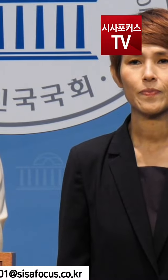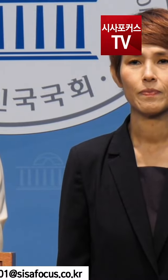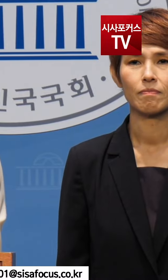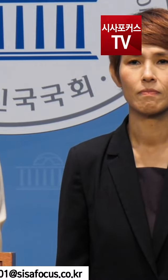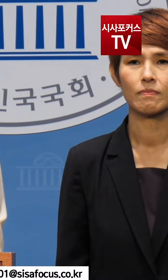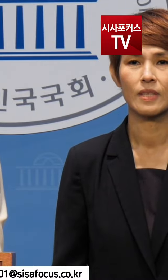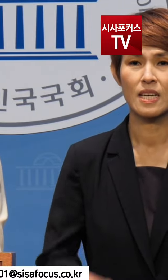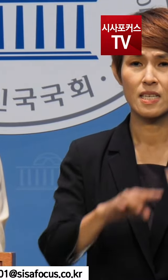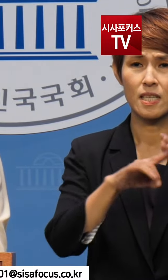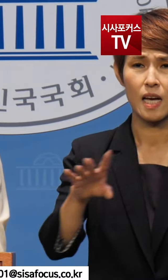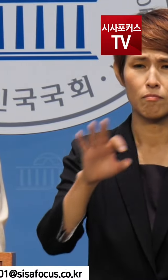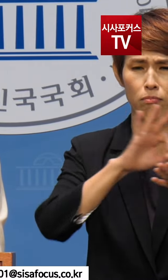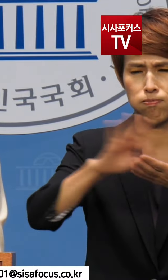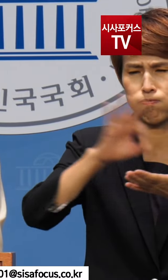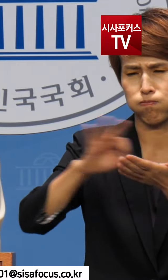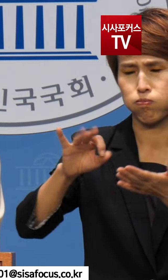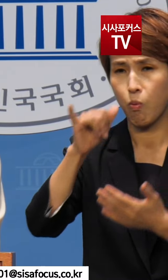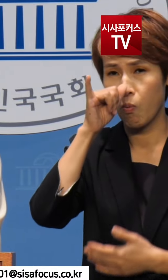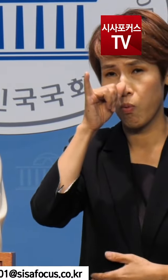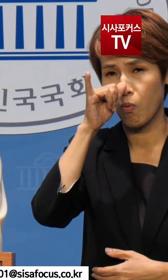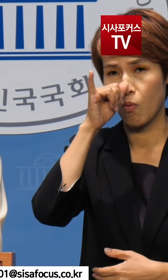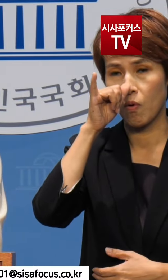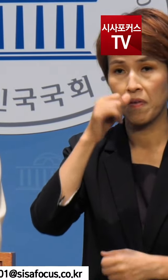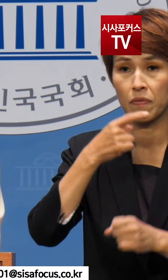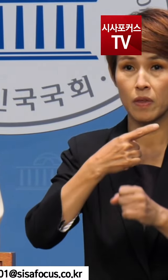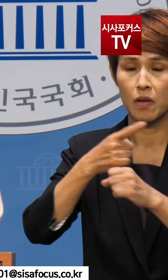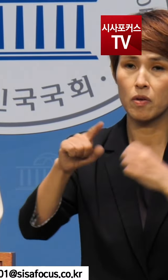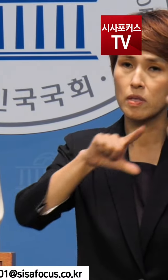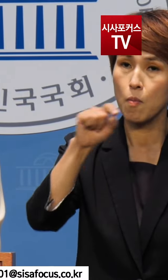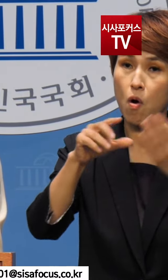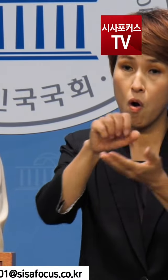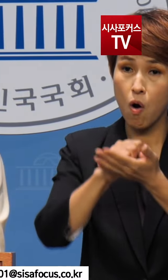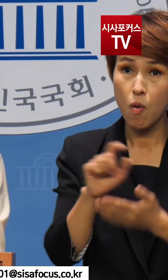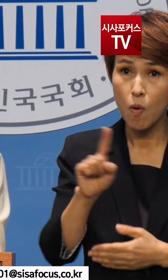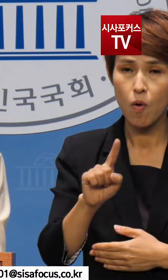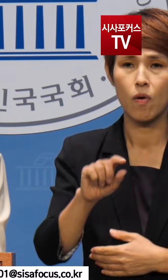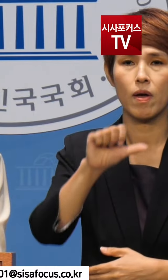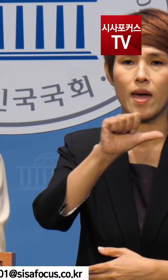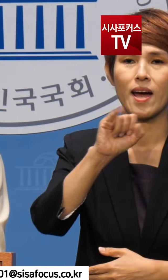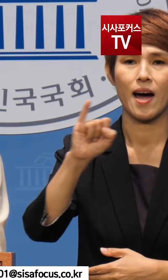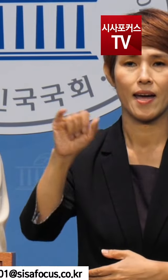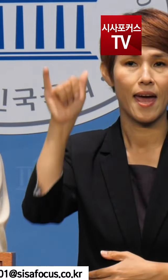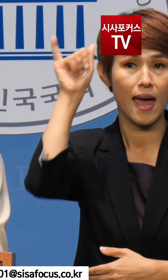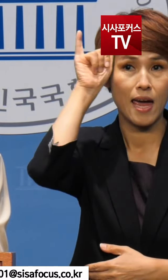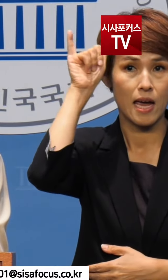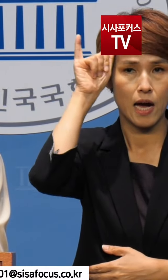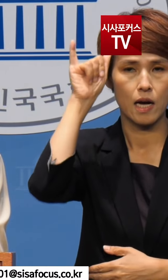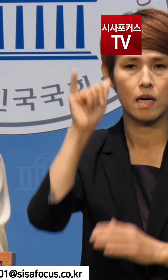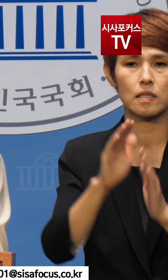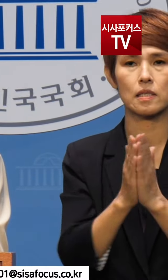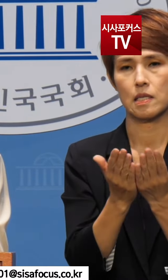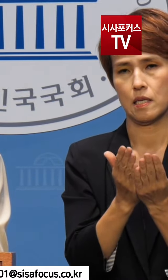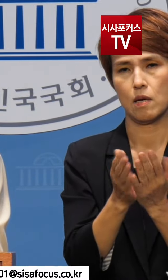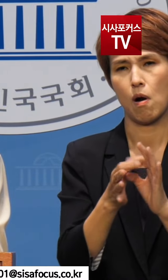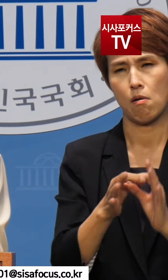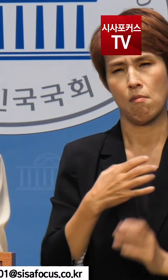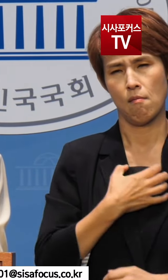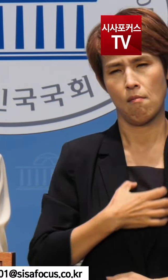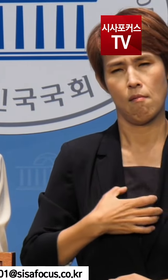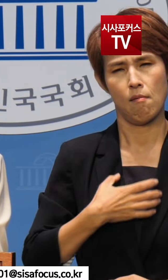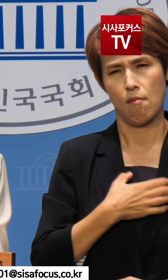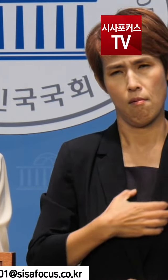막대한 세금이 투입되고 내년 3월 전면 도입을 앞둔 AI 디지털 교과서에 대한 우려가 커지고